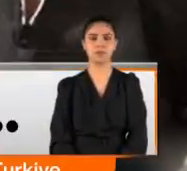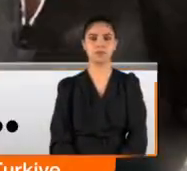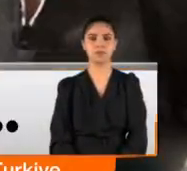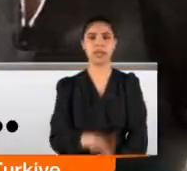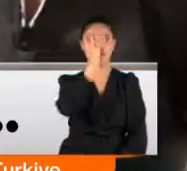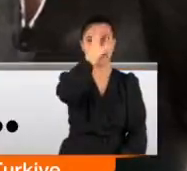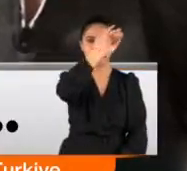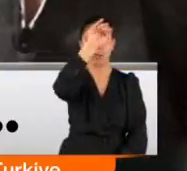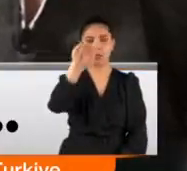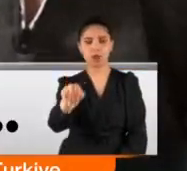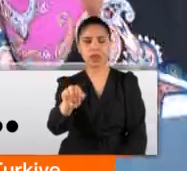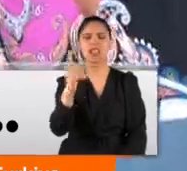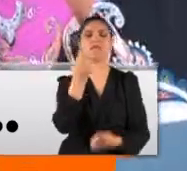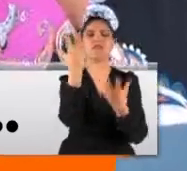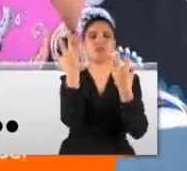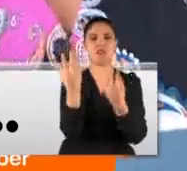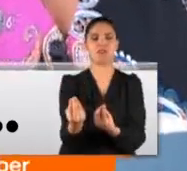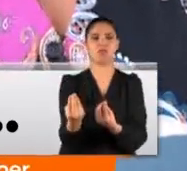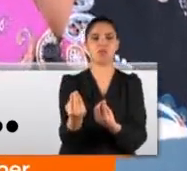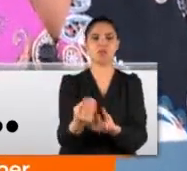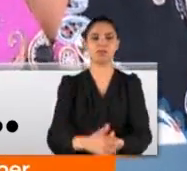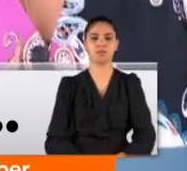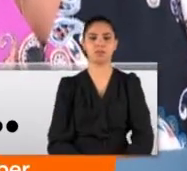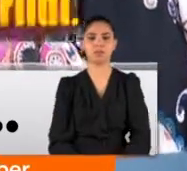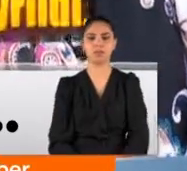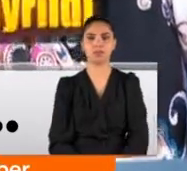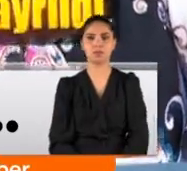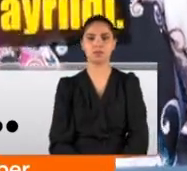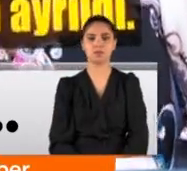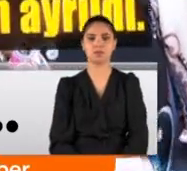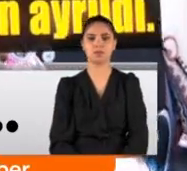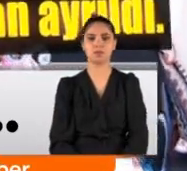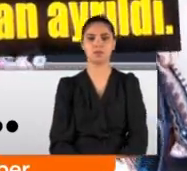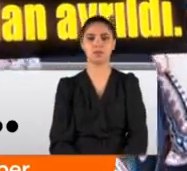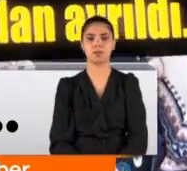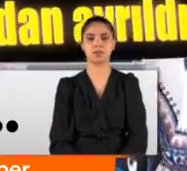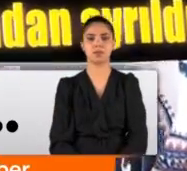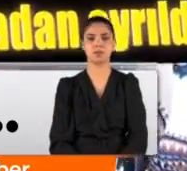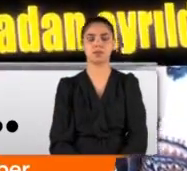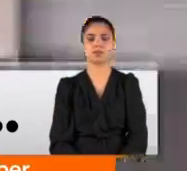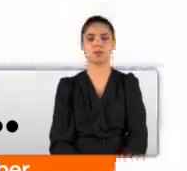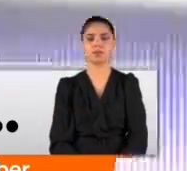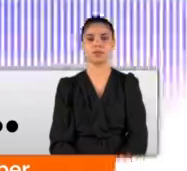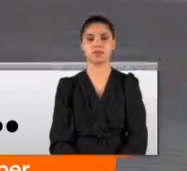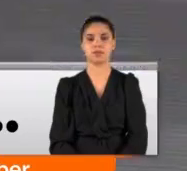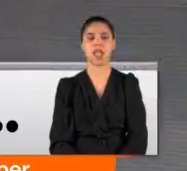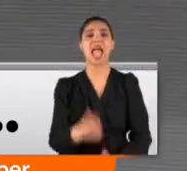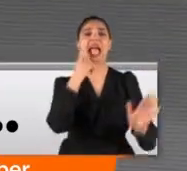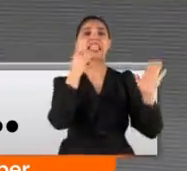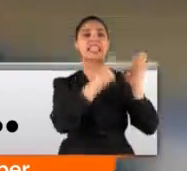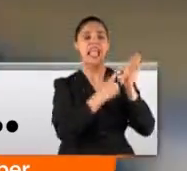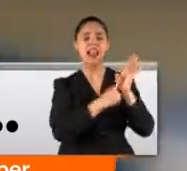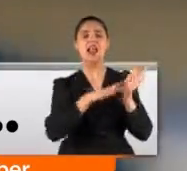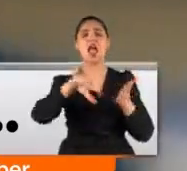İstanbul'a geldi, başına bir iş geldi. Cuma günü öğle sıralarında araç bakmaya gideceğim dedi. Beni oradan ayrıldı. Delilleri